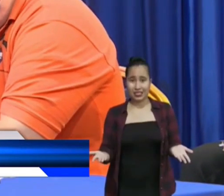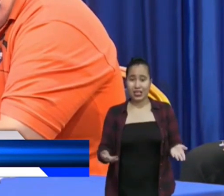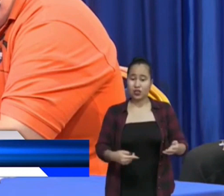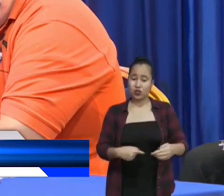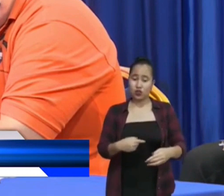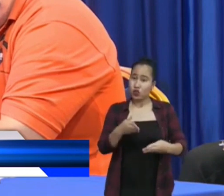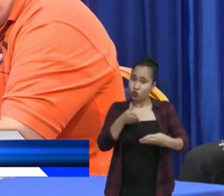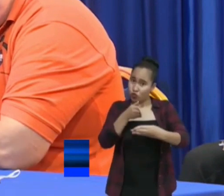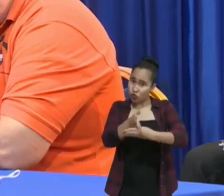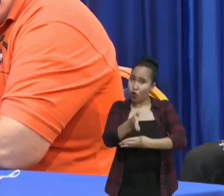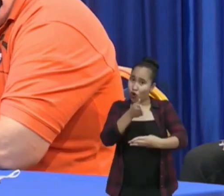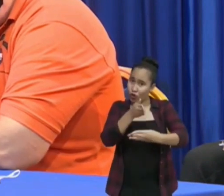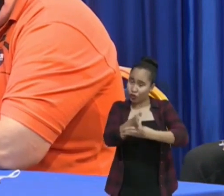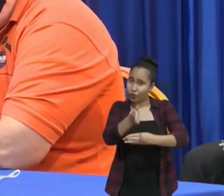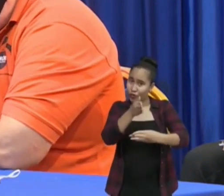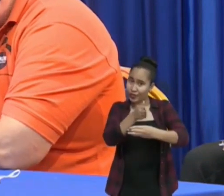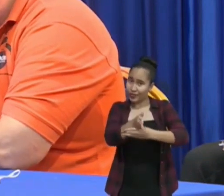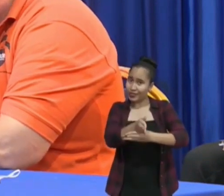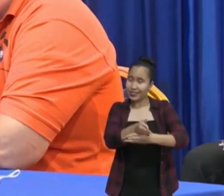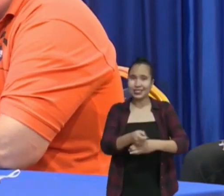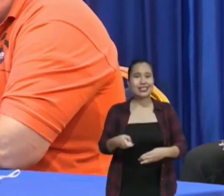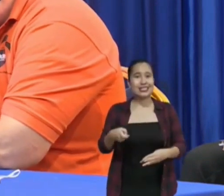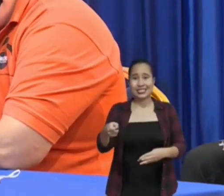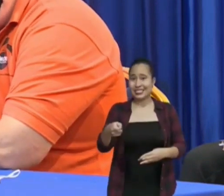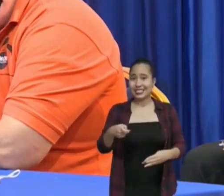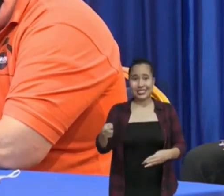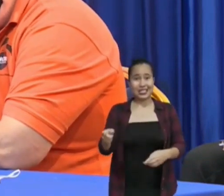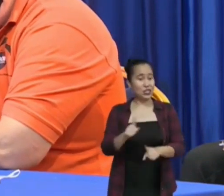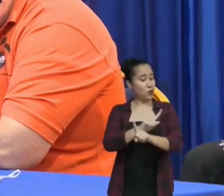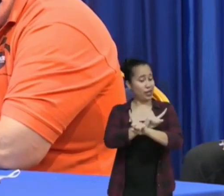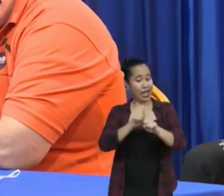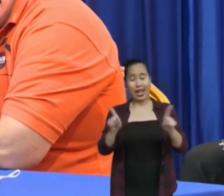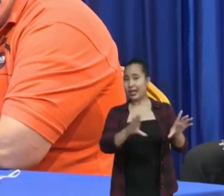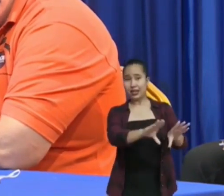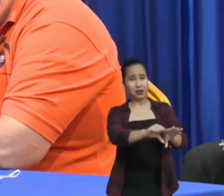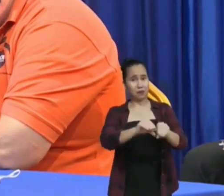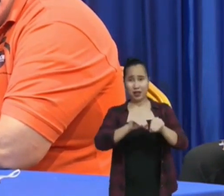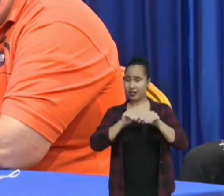als dit zo door blijft gaan, dan gaan we straks helemaal geen enkele maatregel hoeven te treffen.